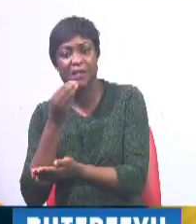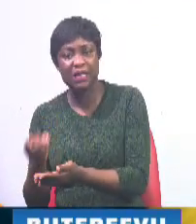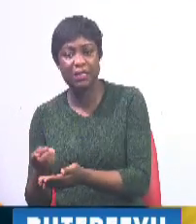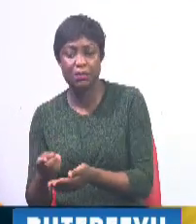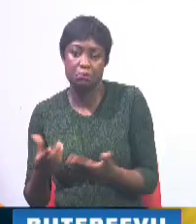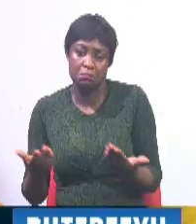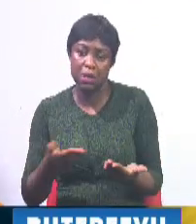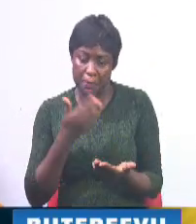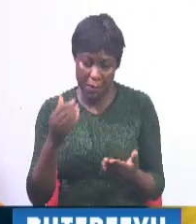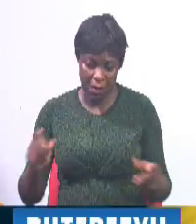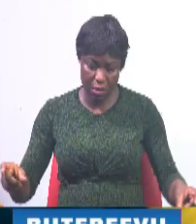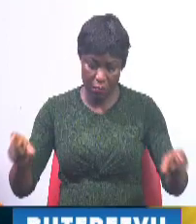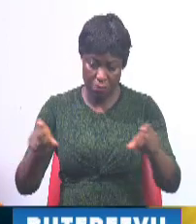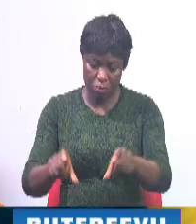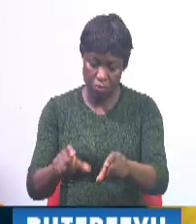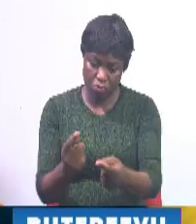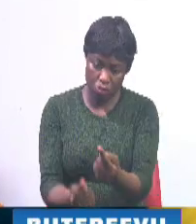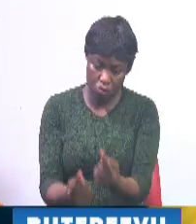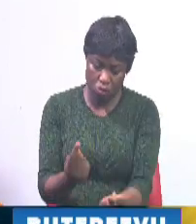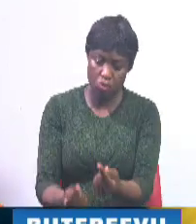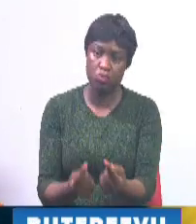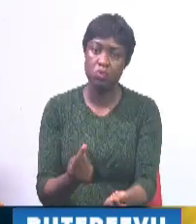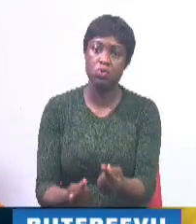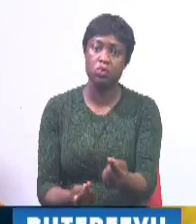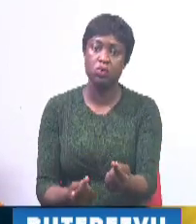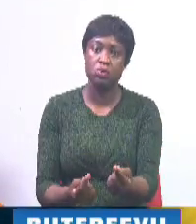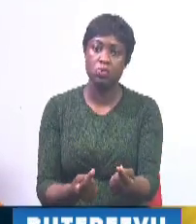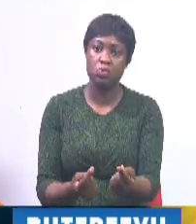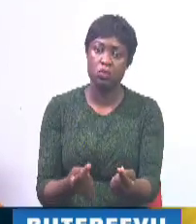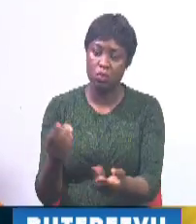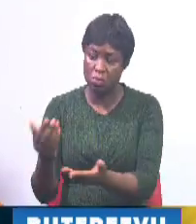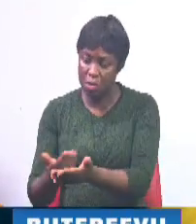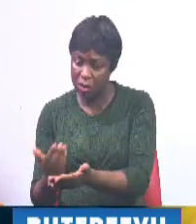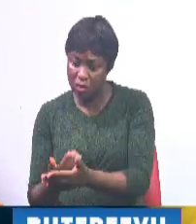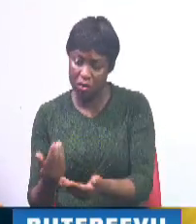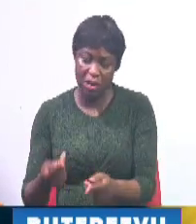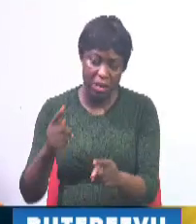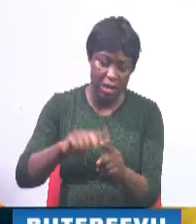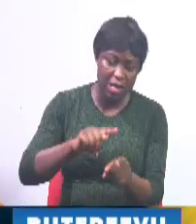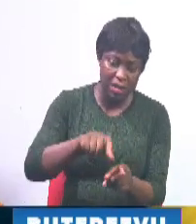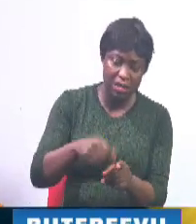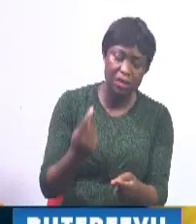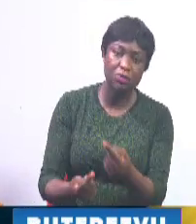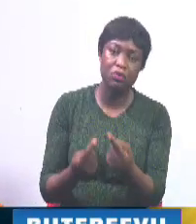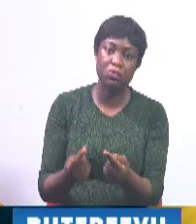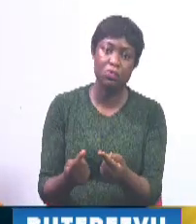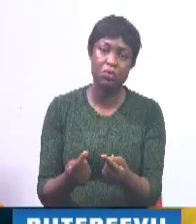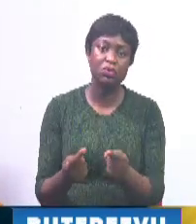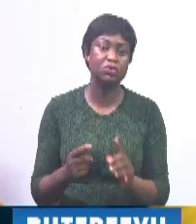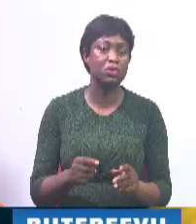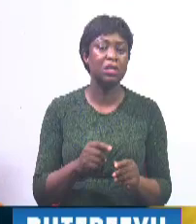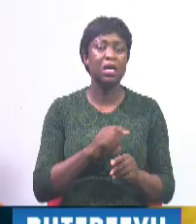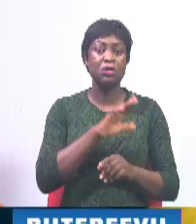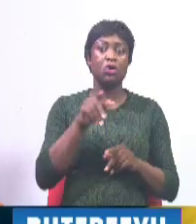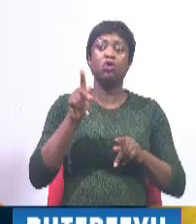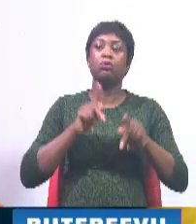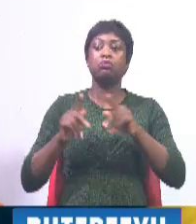bika bibiri. Buli muntu afuna eddembe ly'okulya emmere gy'akola ki gy'ayagala. Ekyo nkireese nga kyakulabirako nti